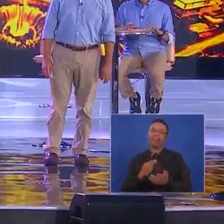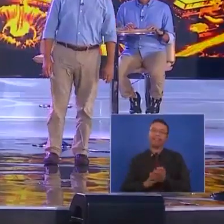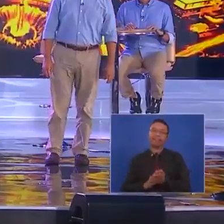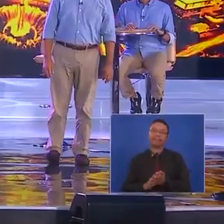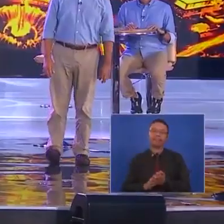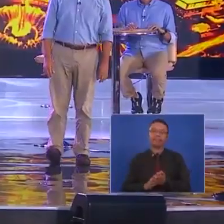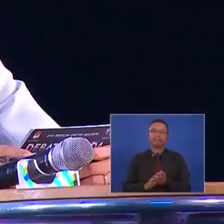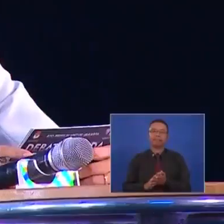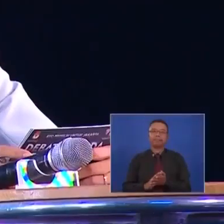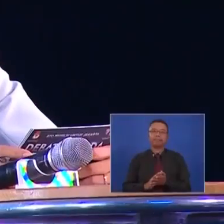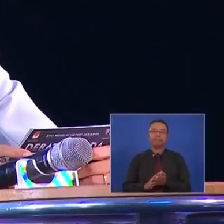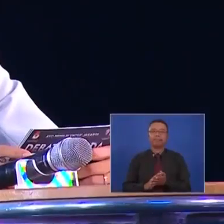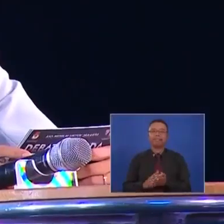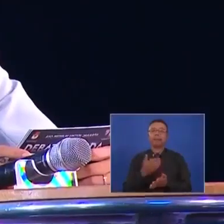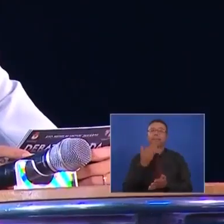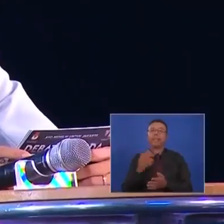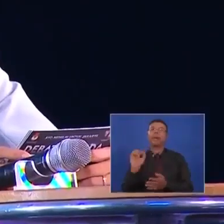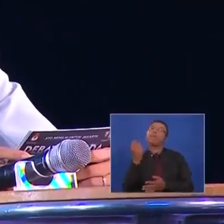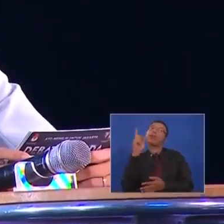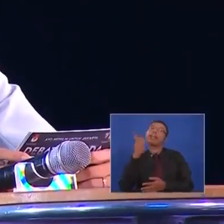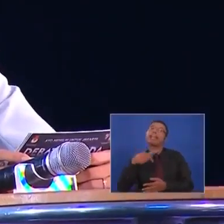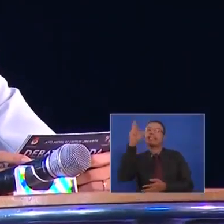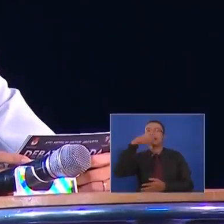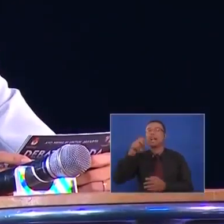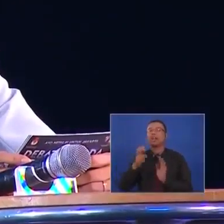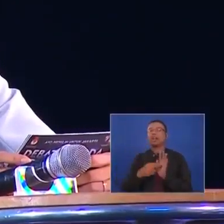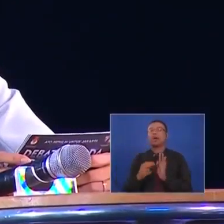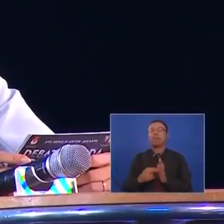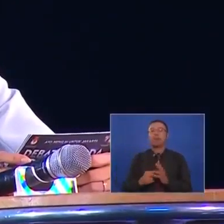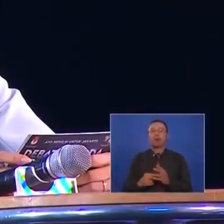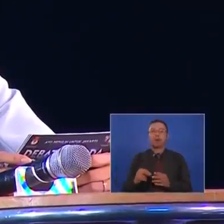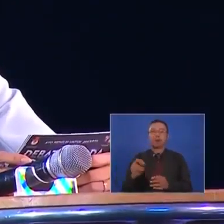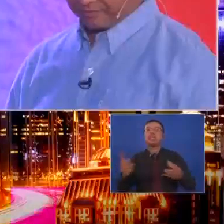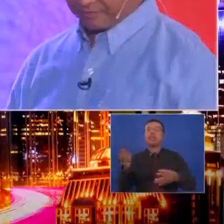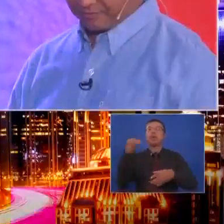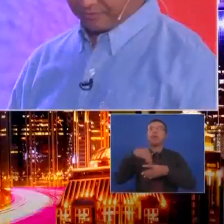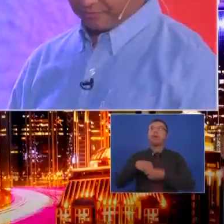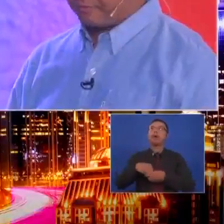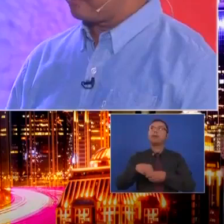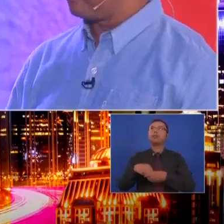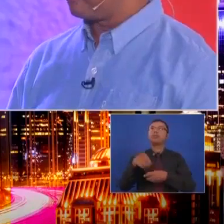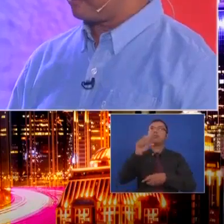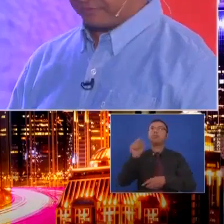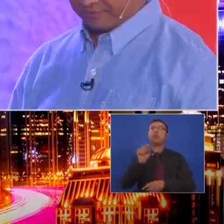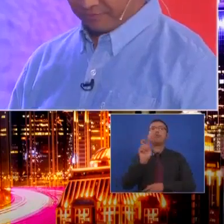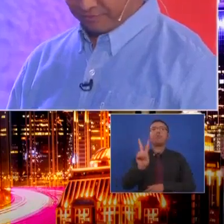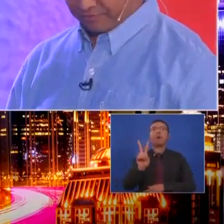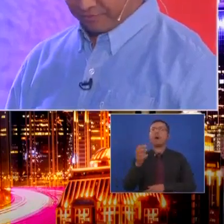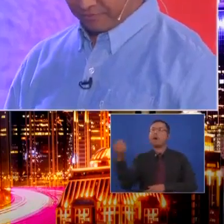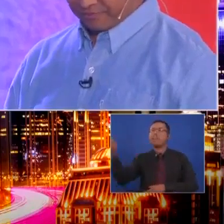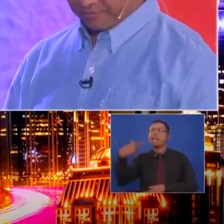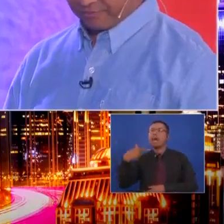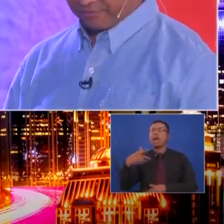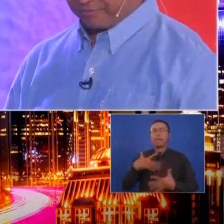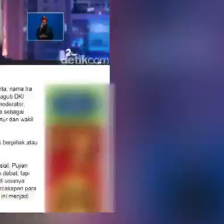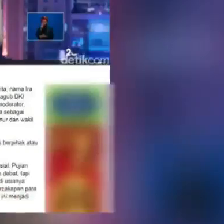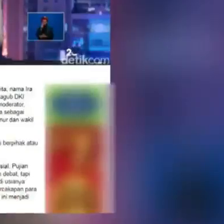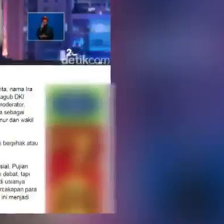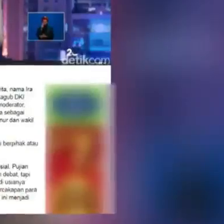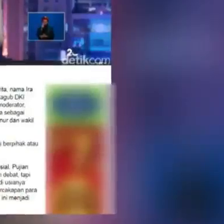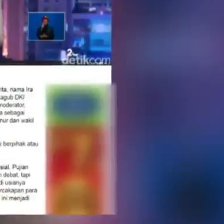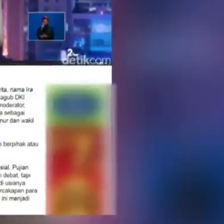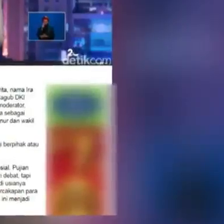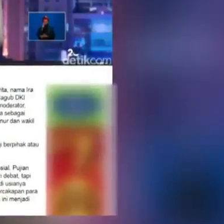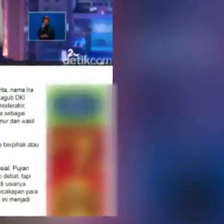juga mencuri perhatian masyarakat saat memandu debat calon gubernur DKI Jakarta 2017 lalu. Sosok Ira yang